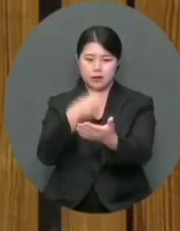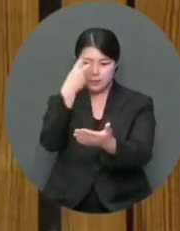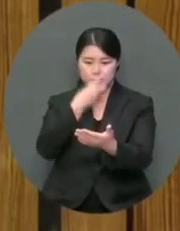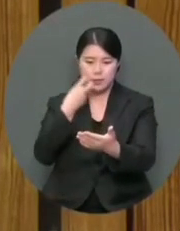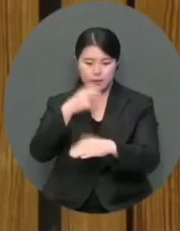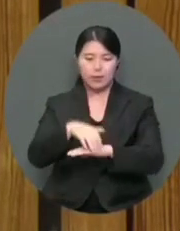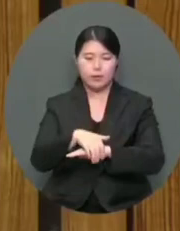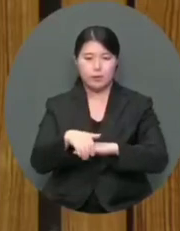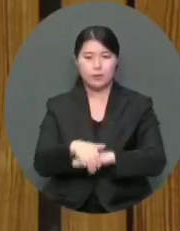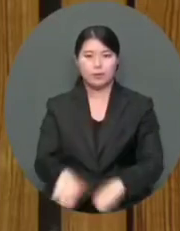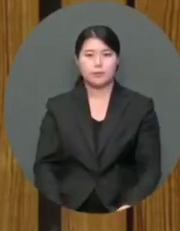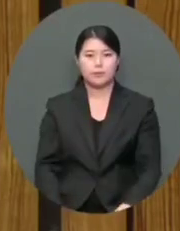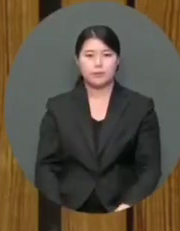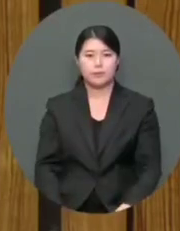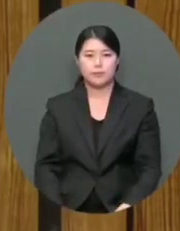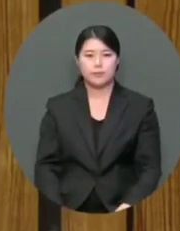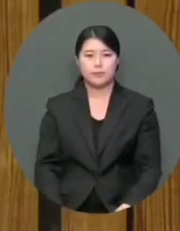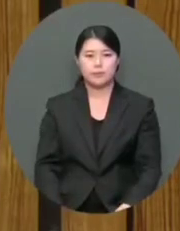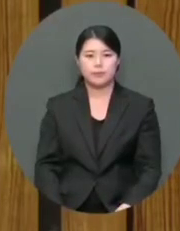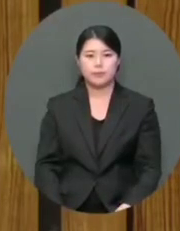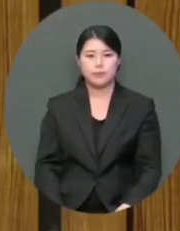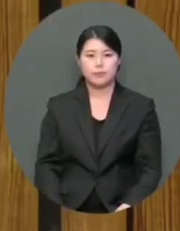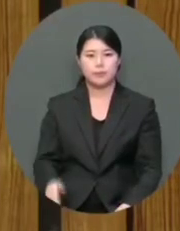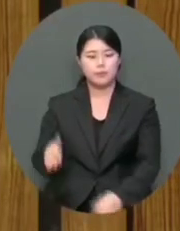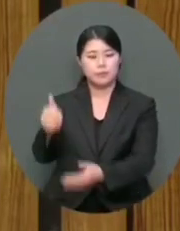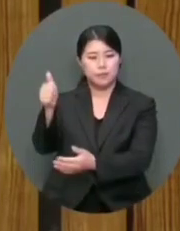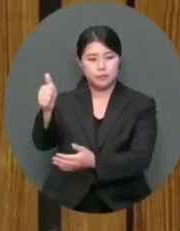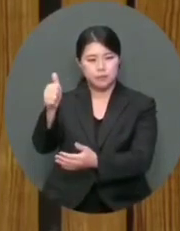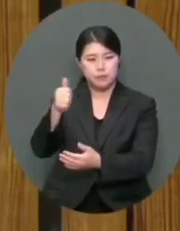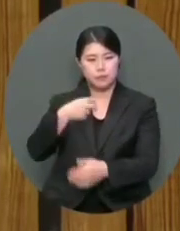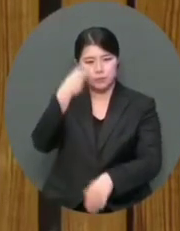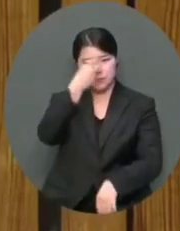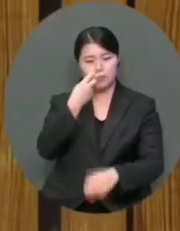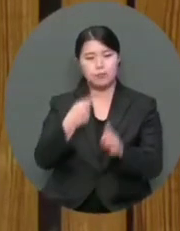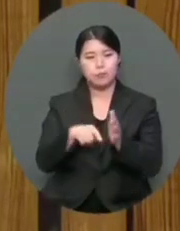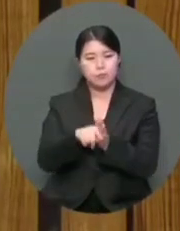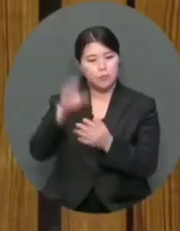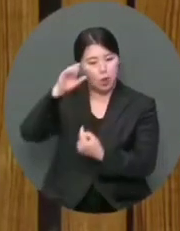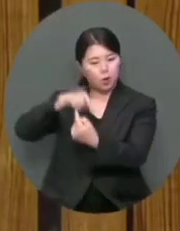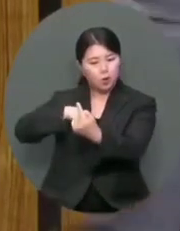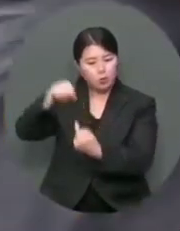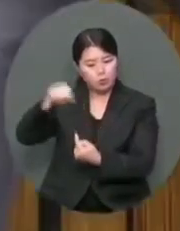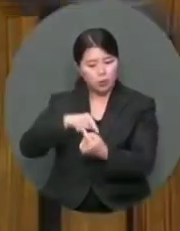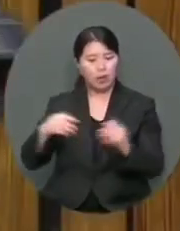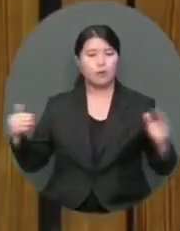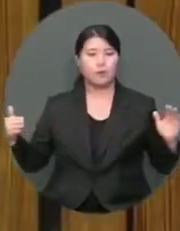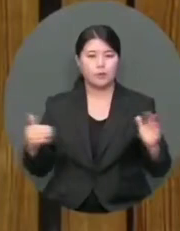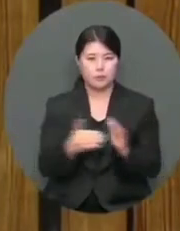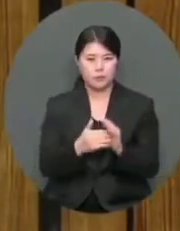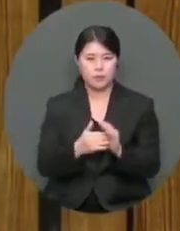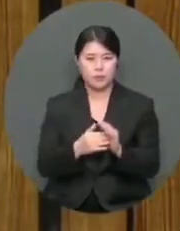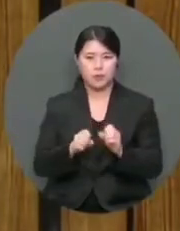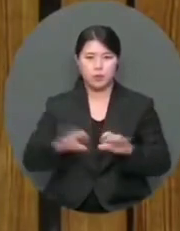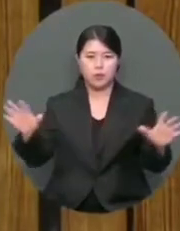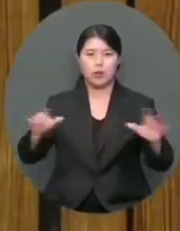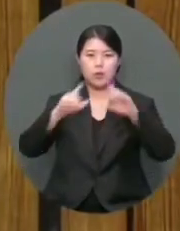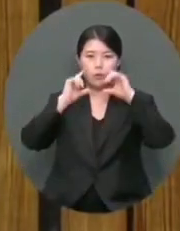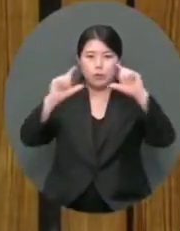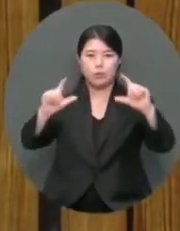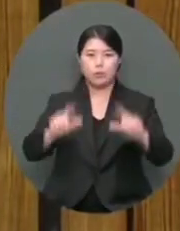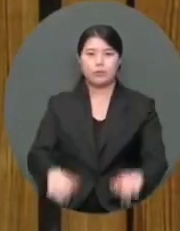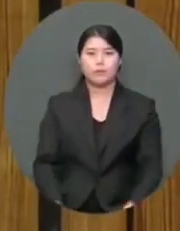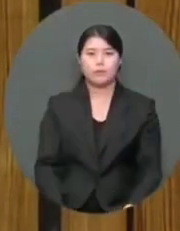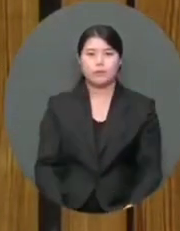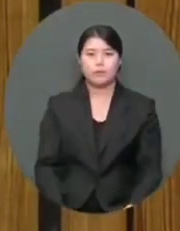심사하도록 하겠습니다. 이상으로 대법원장 이균형 임명동의안 심사를 위한 인사청문회를 마치겠습니다. 산회를 선포합니다.